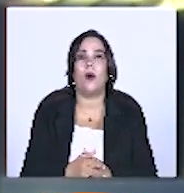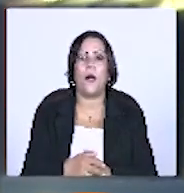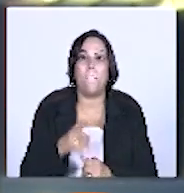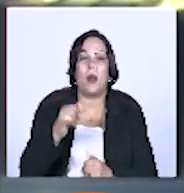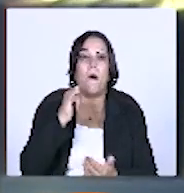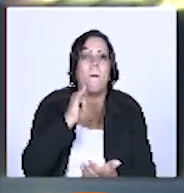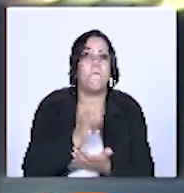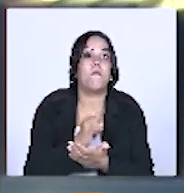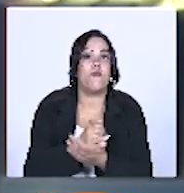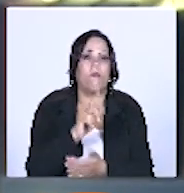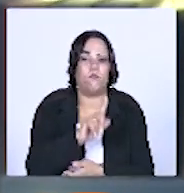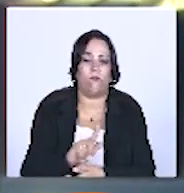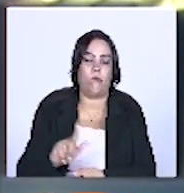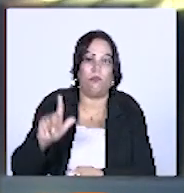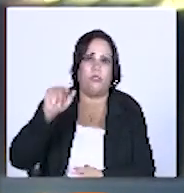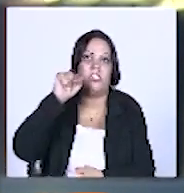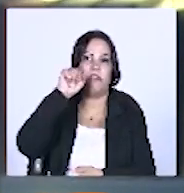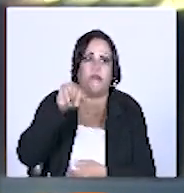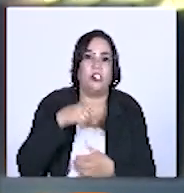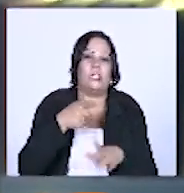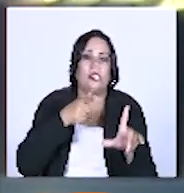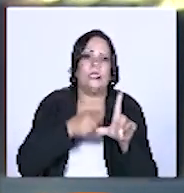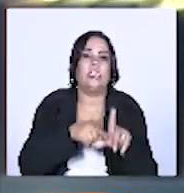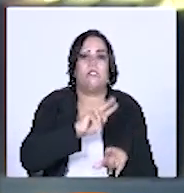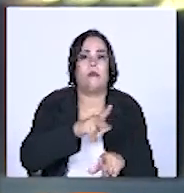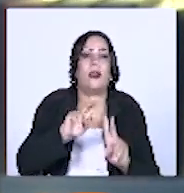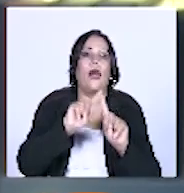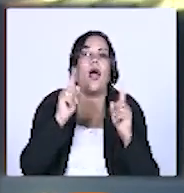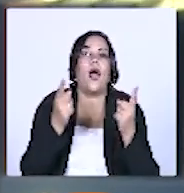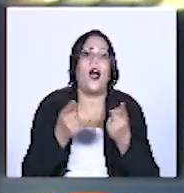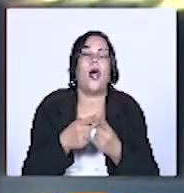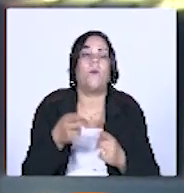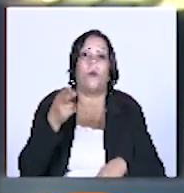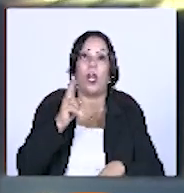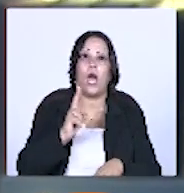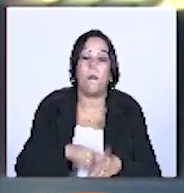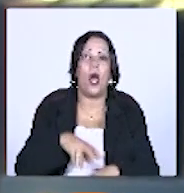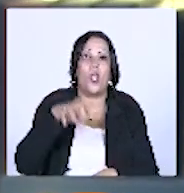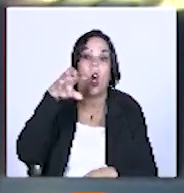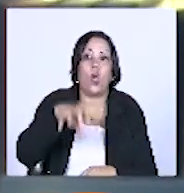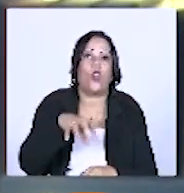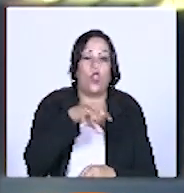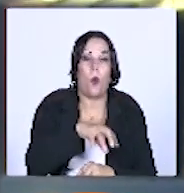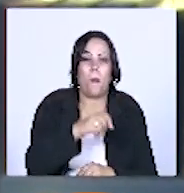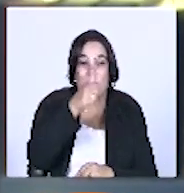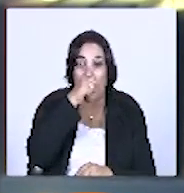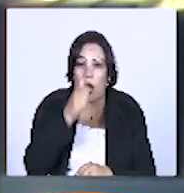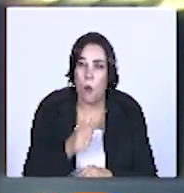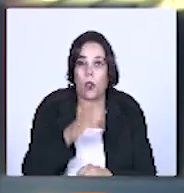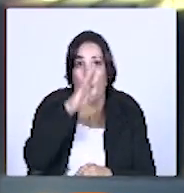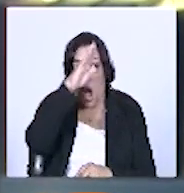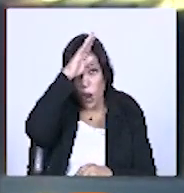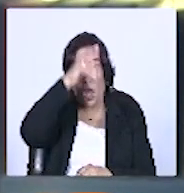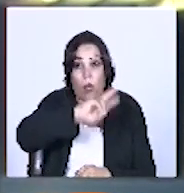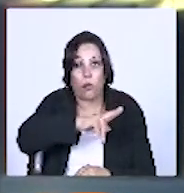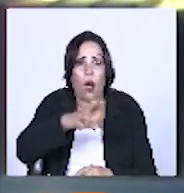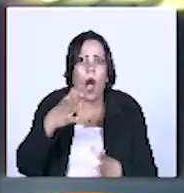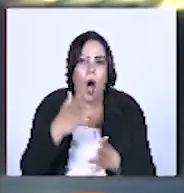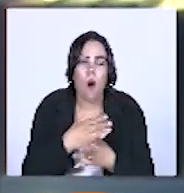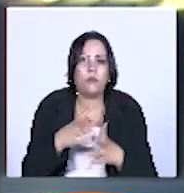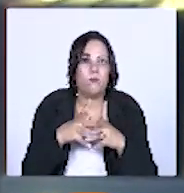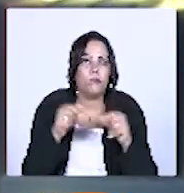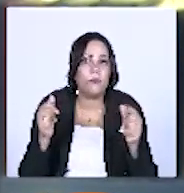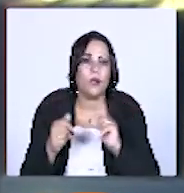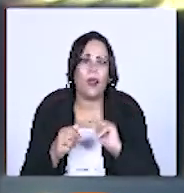كبار المنتجين النفط في العالم دول خليج قالت لك لا احنا مش عايزين يعني الموضوع يتدهور